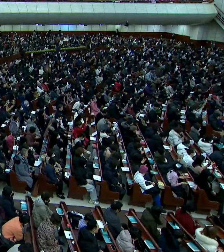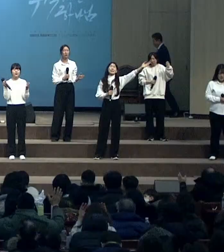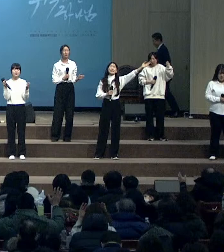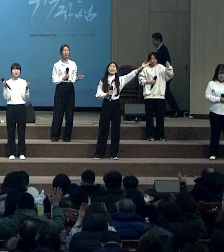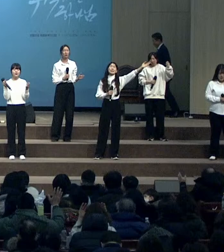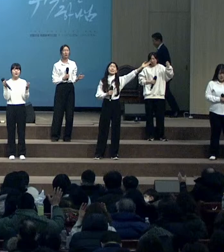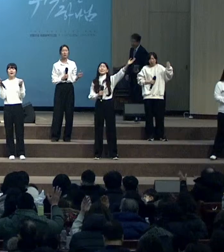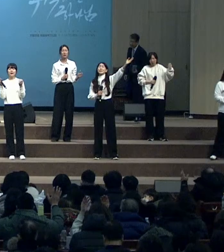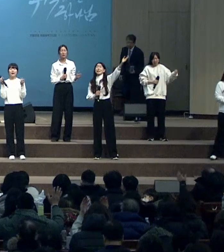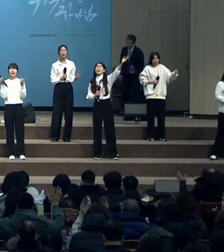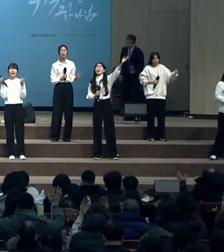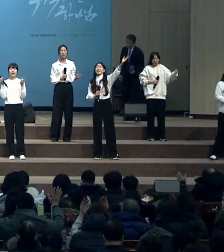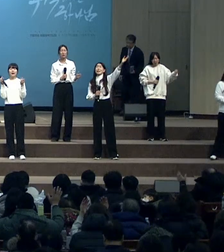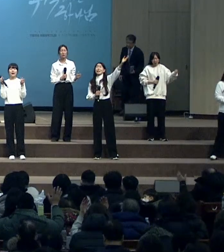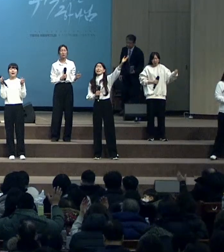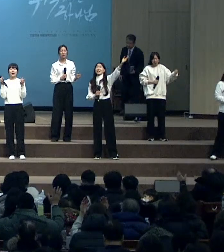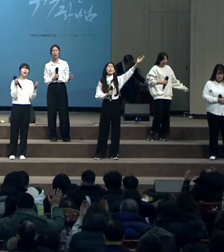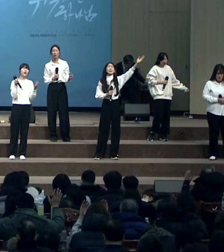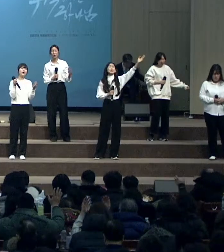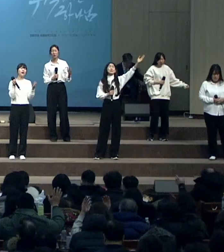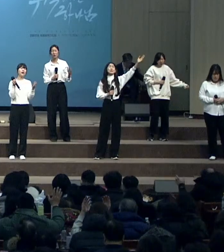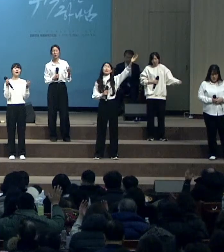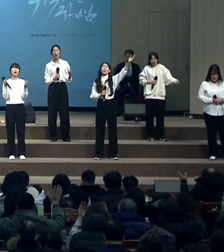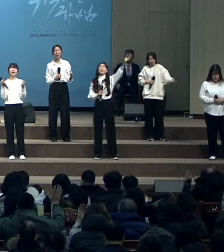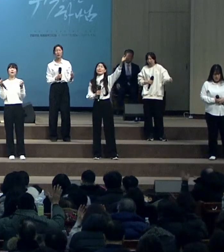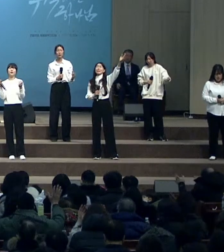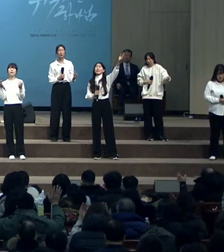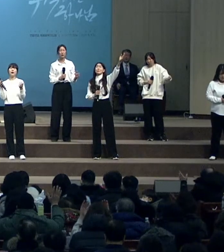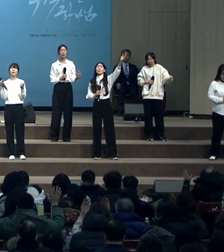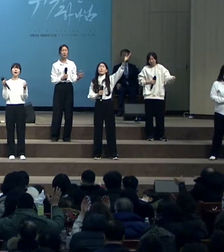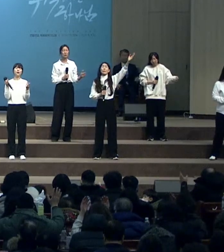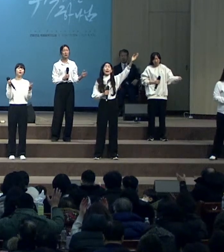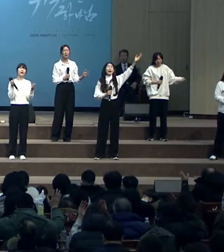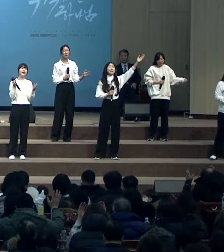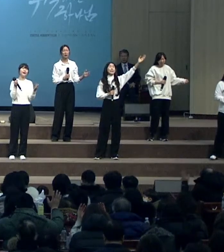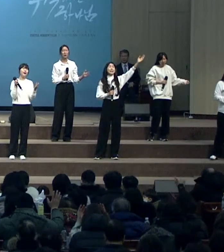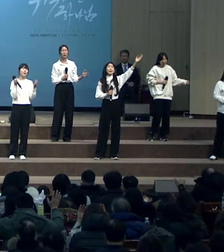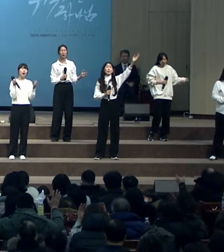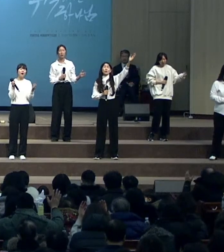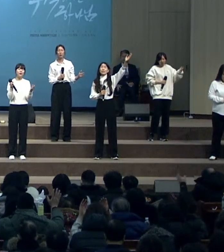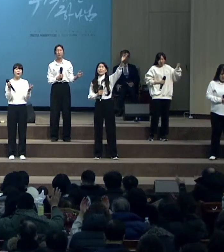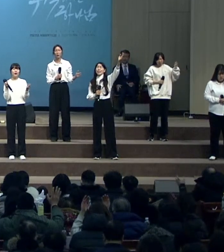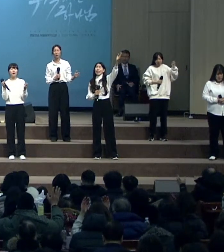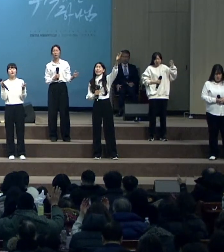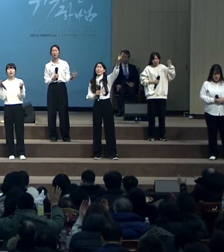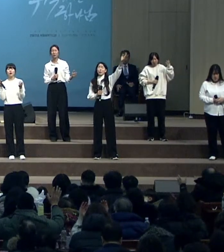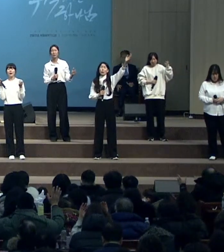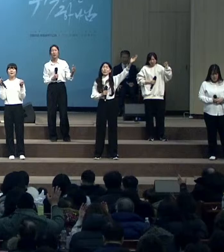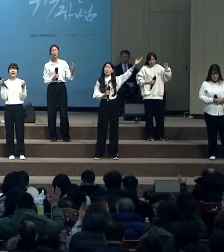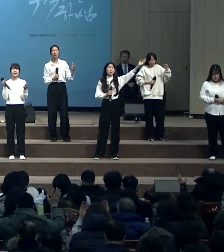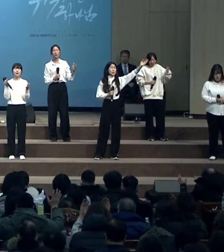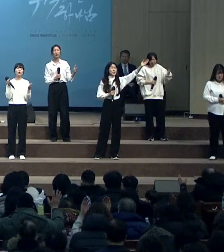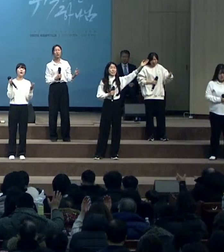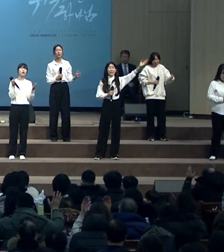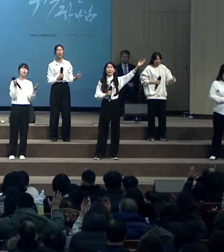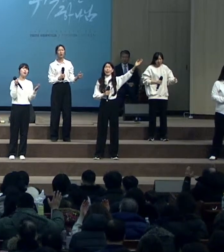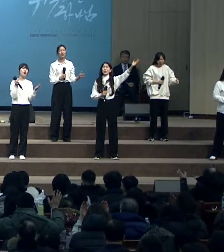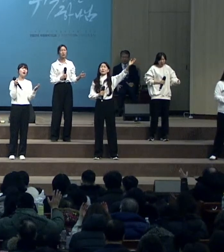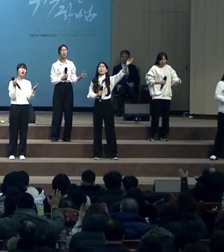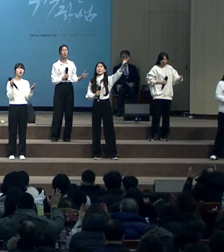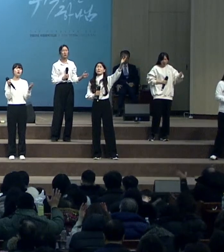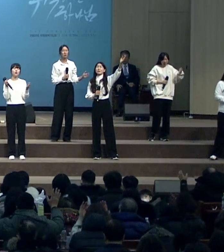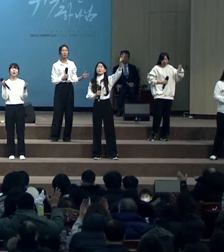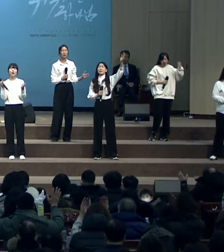주의 백성들 한 사람 한 사람의 기도의 제목을 들어 응답하여 주시고 우리의 모든 열심을 다하여 하나님의